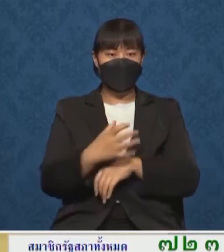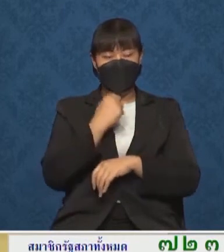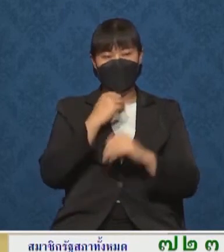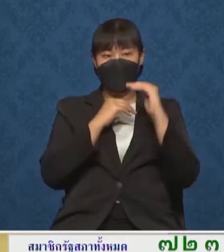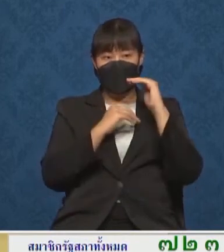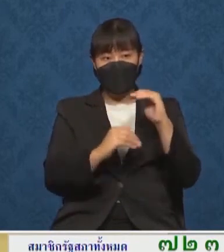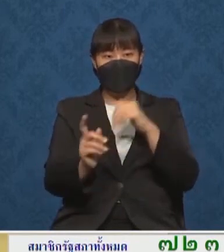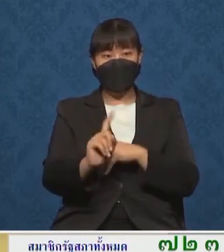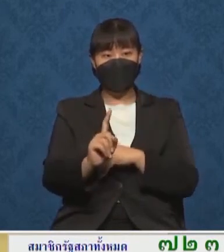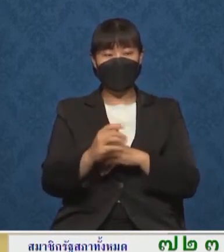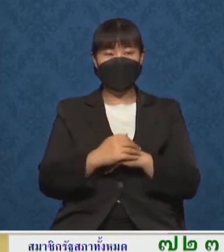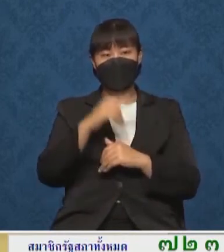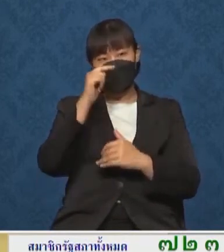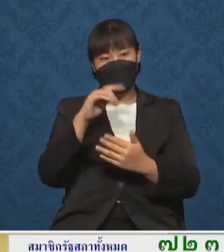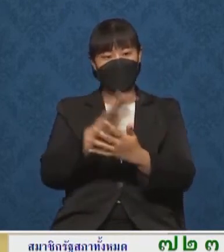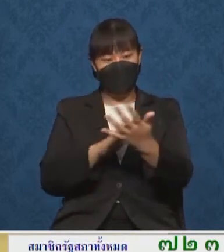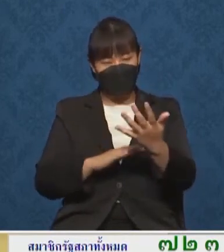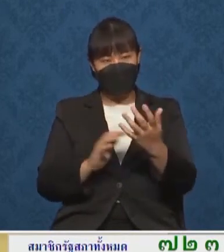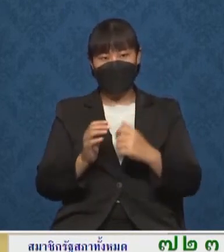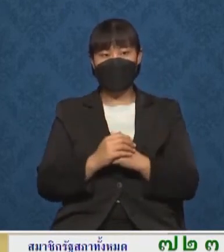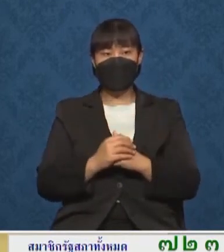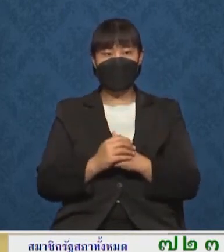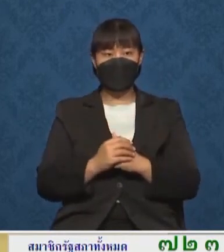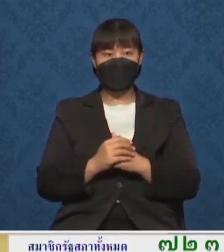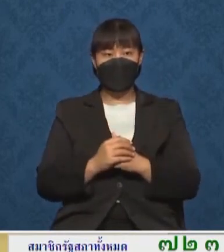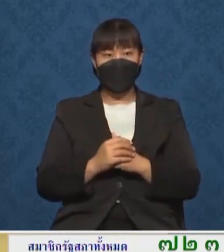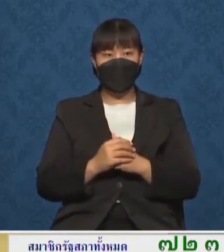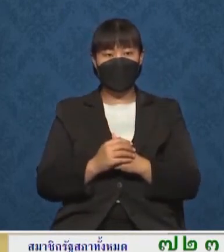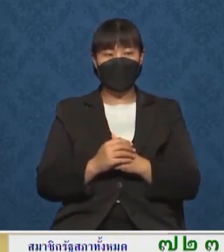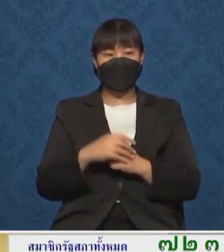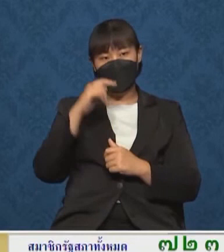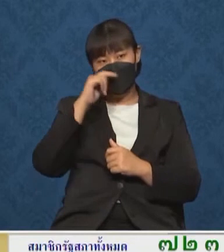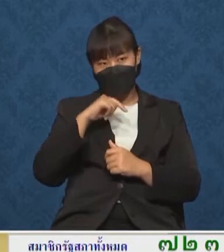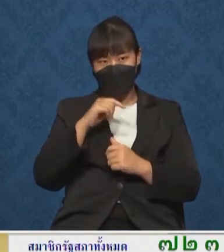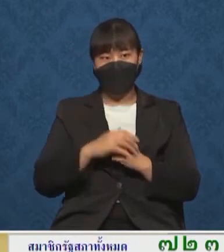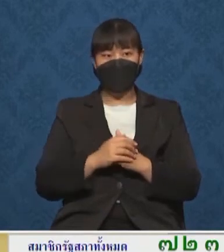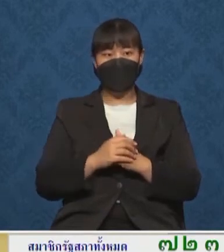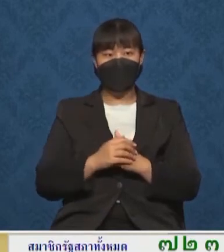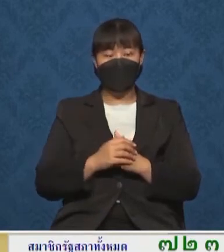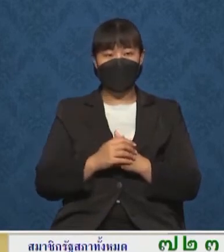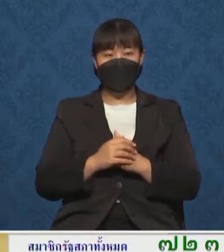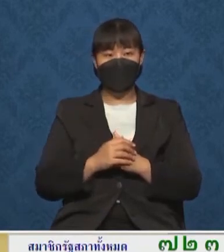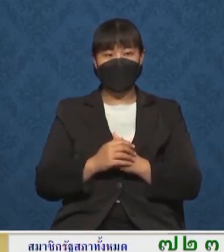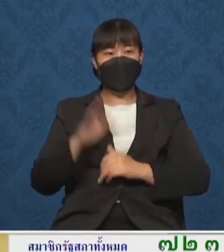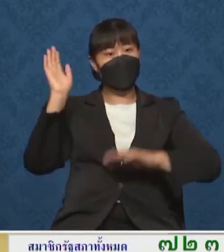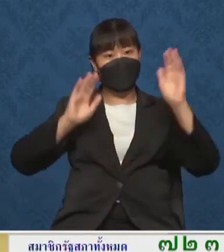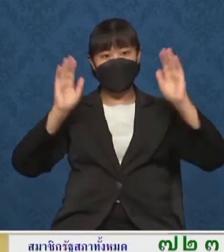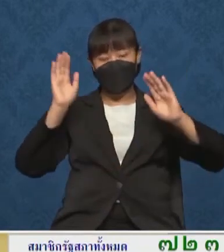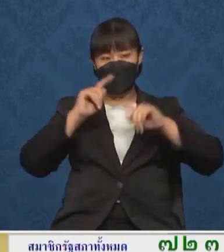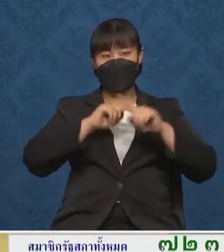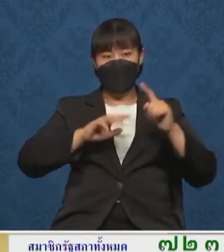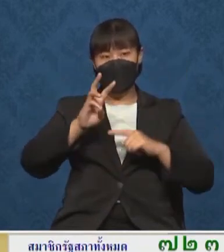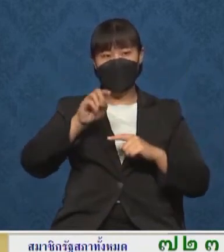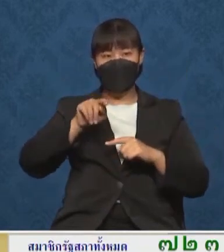ว่าให้ประเทศไทยเนี่ยต้องได้รับDemocracy Index นะครับหรือดัชนีความเป็นประชาธิปไตยอยู่ที่